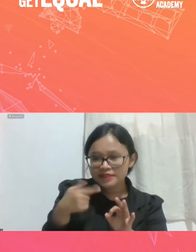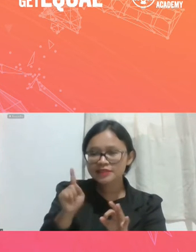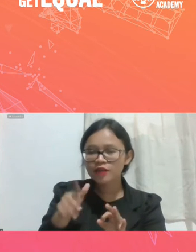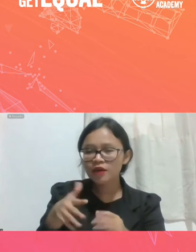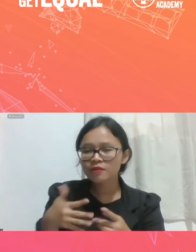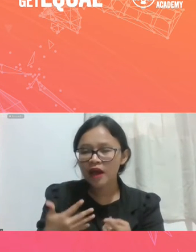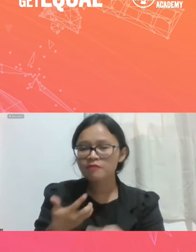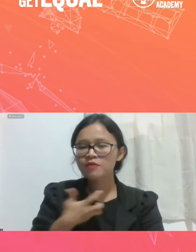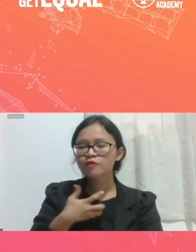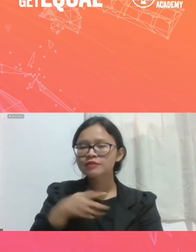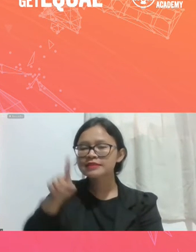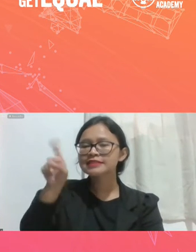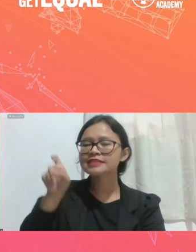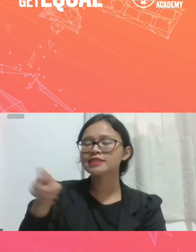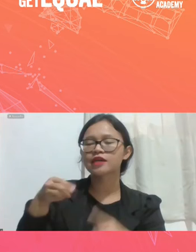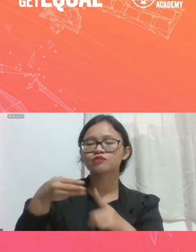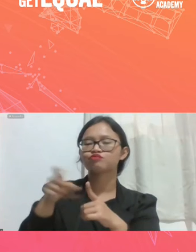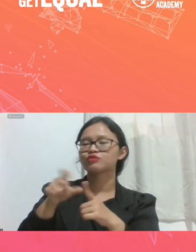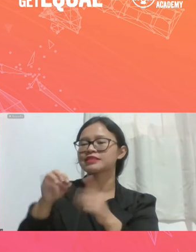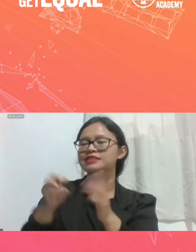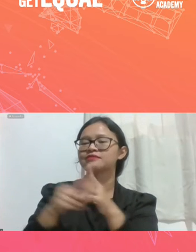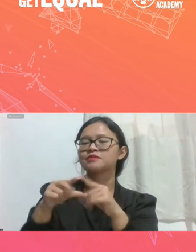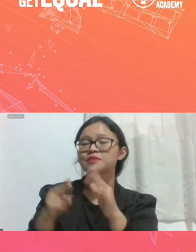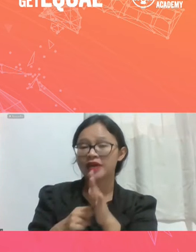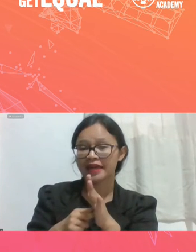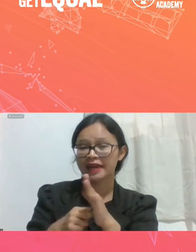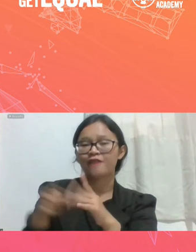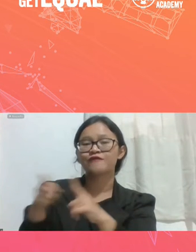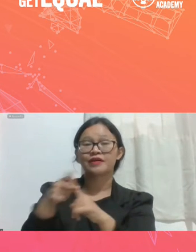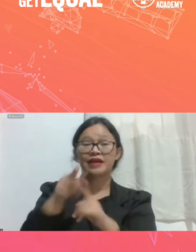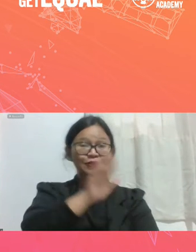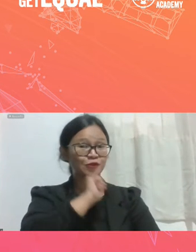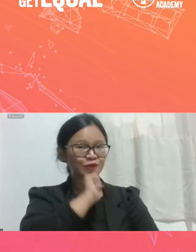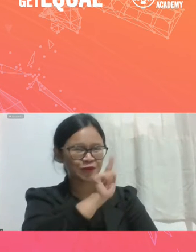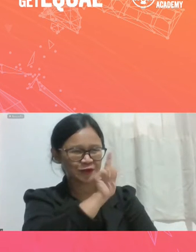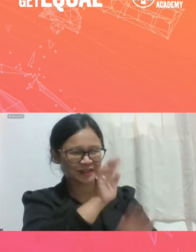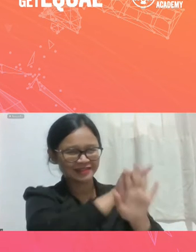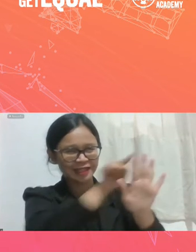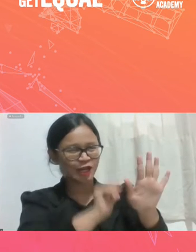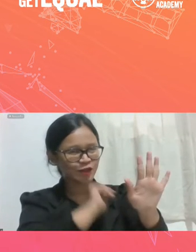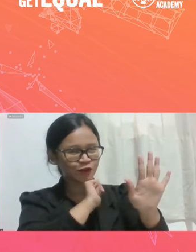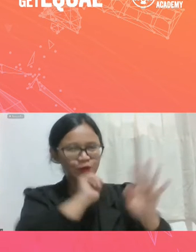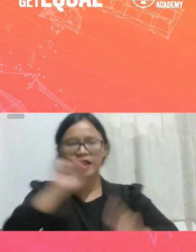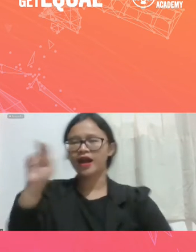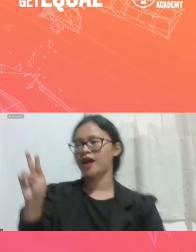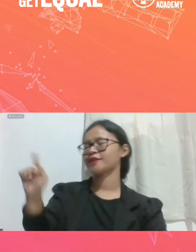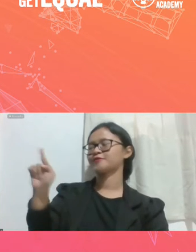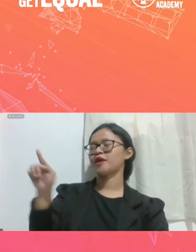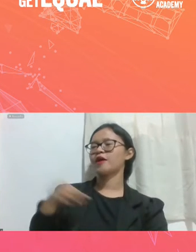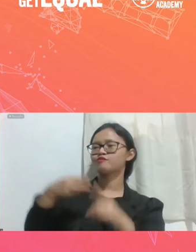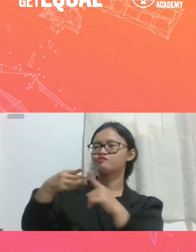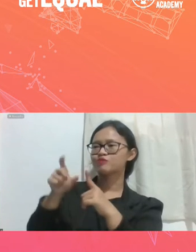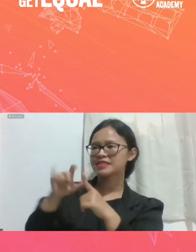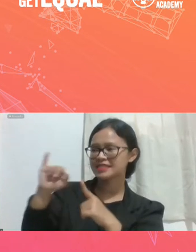dulu nih sama Pak Budiman dan sama Pak Farhan. Baik, sebentar ya teman-teman berlima ya. Saya akan sapa Pak Budiman Sujatmiko dan